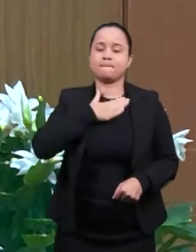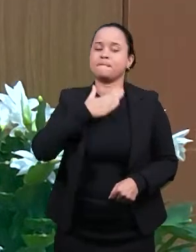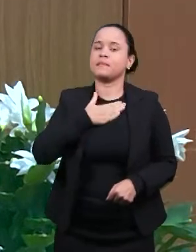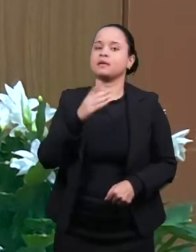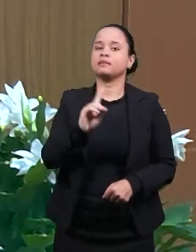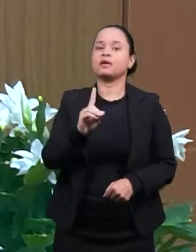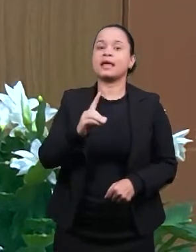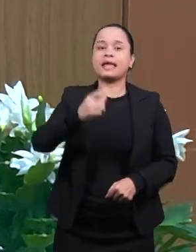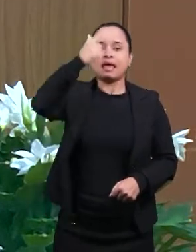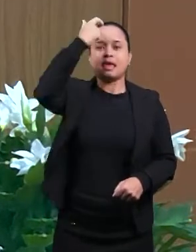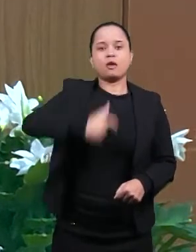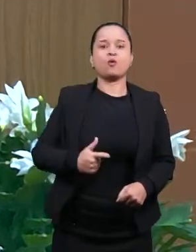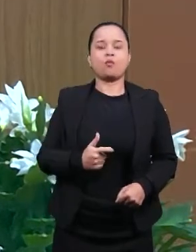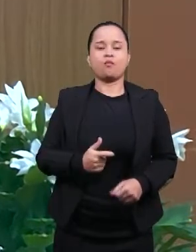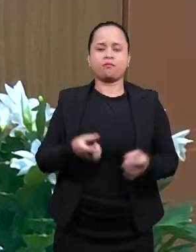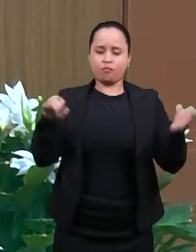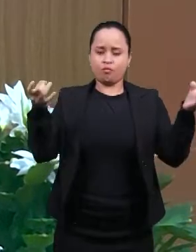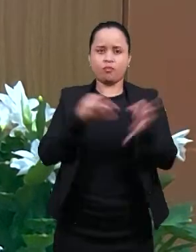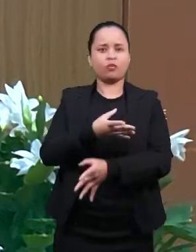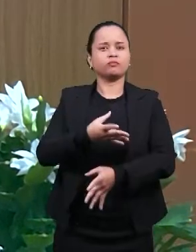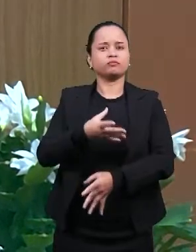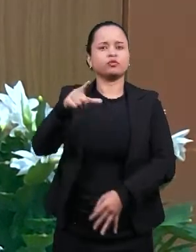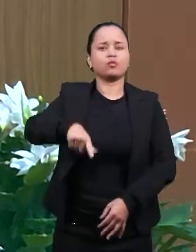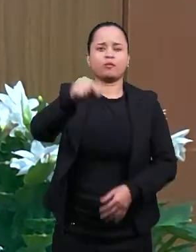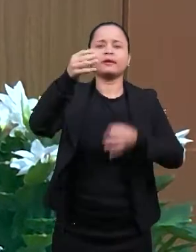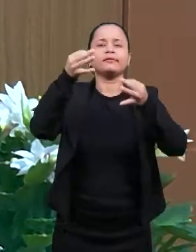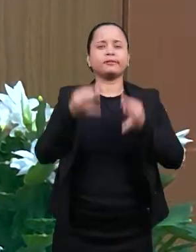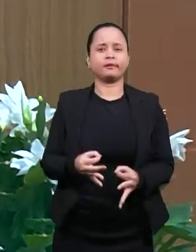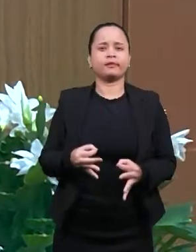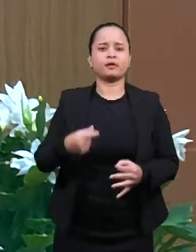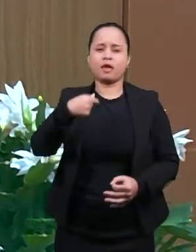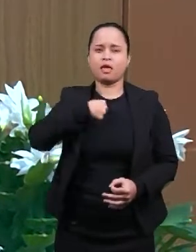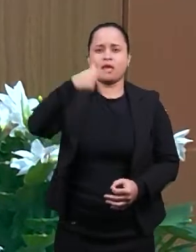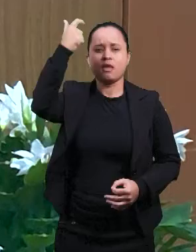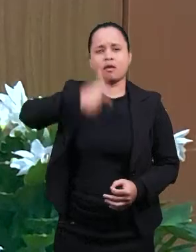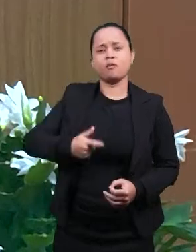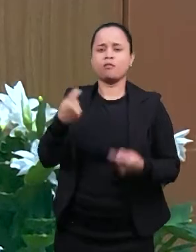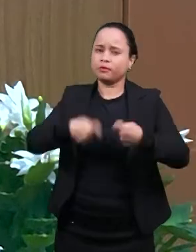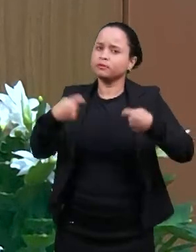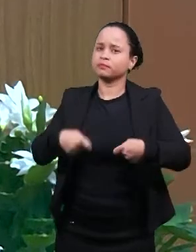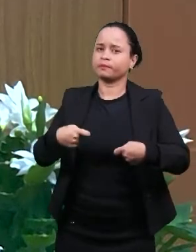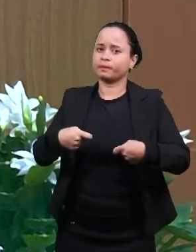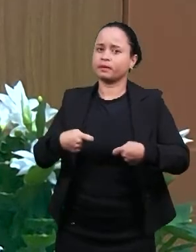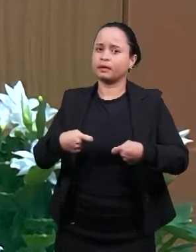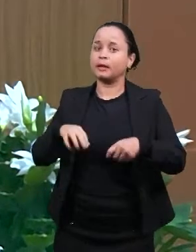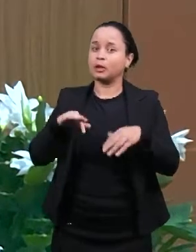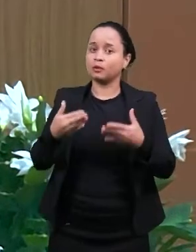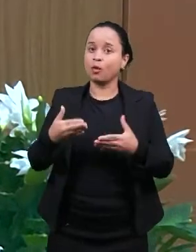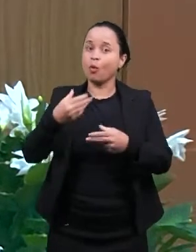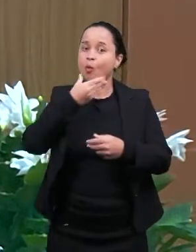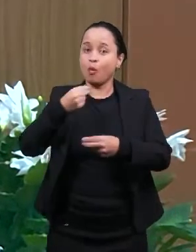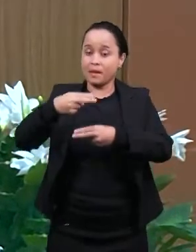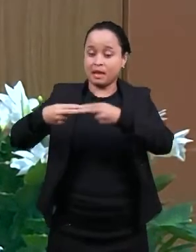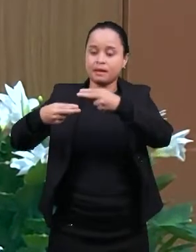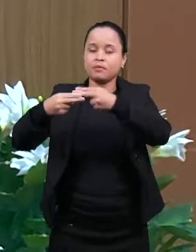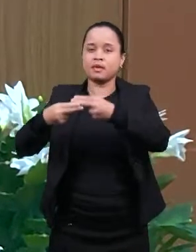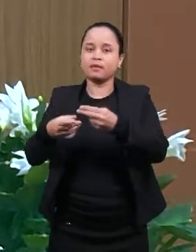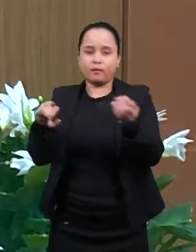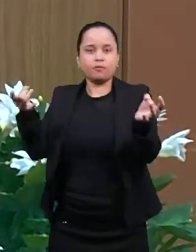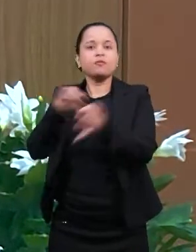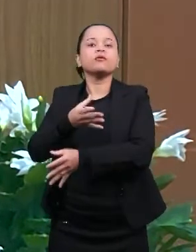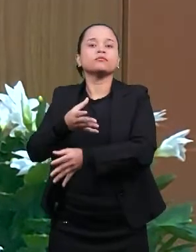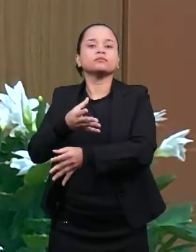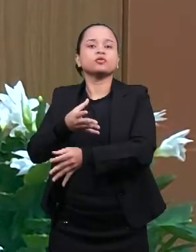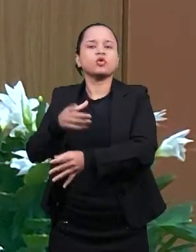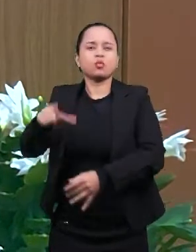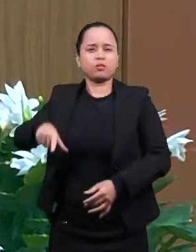за это отвечаю. Я должен быть на страже. Я должен определиться. И Неемия, он стоял на страже,